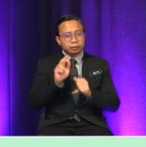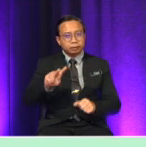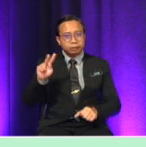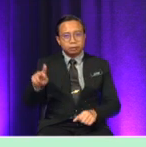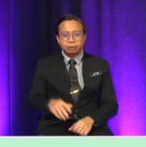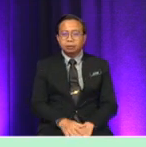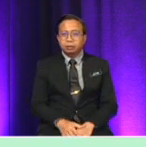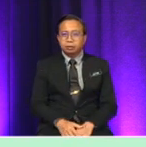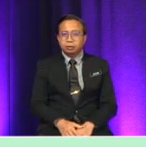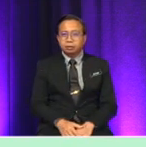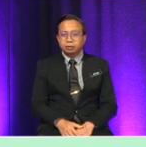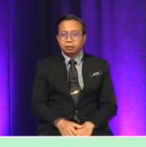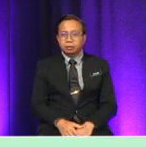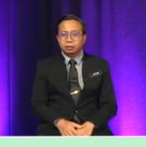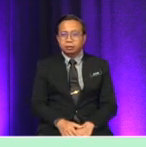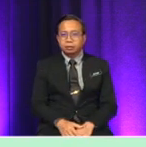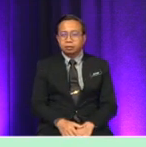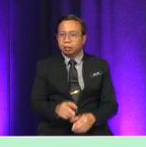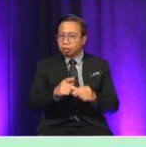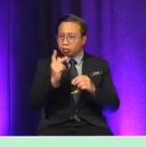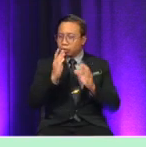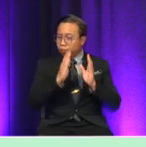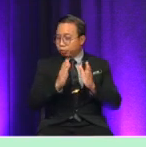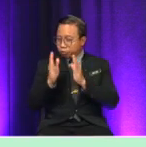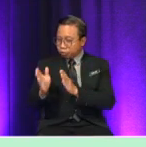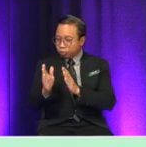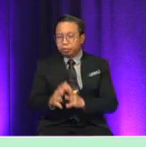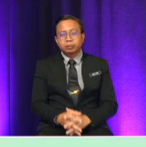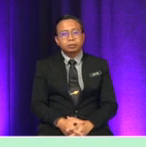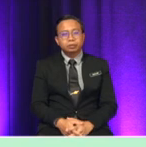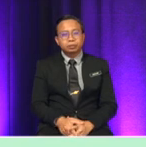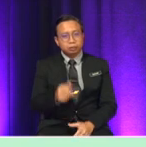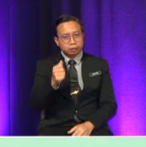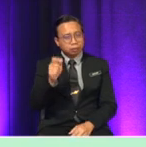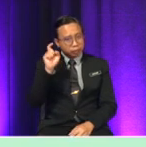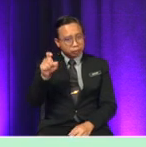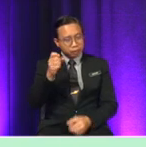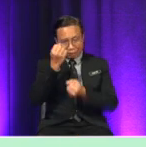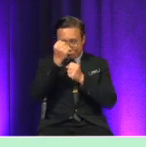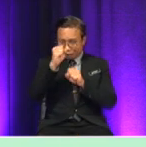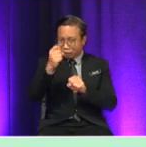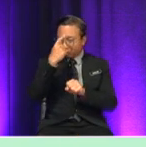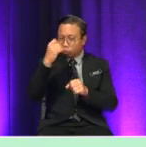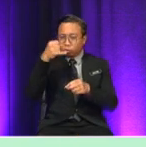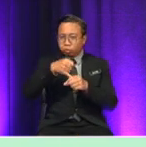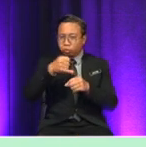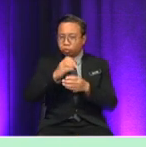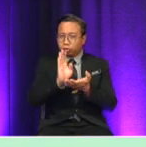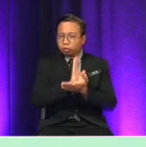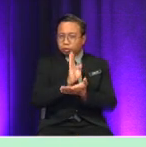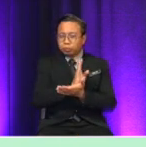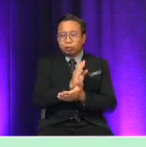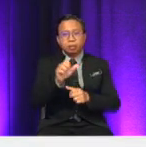Baik, sekali lagi keluar perkataan rancangkan, bermaksud di sini anda perlu bersedia untuk mengisi borang